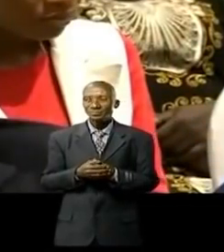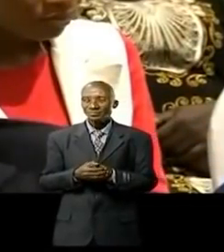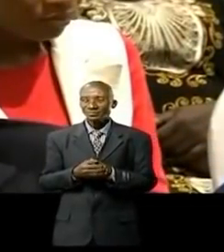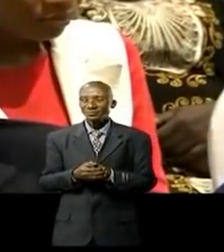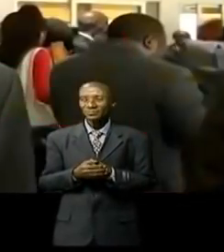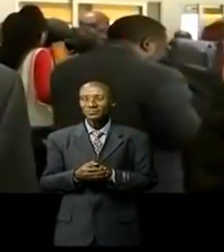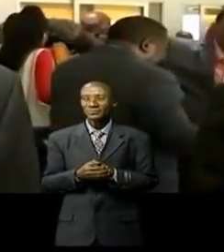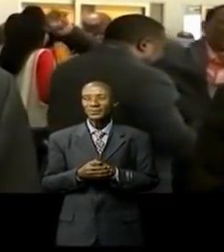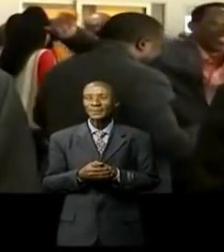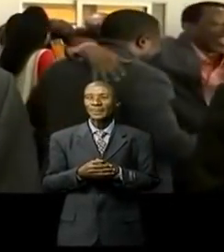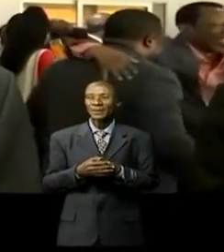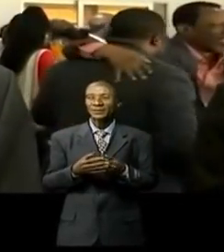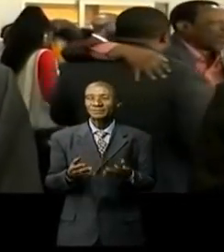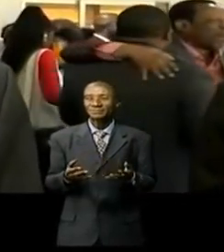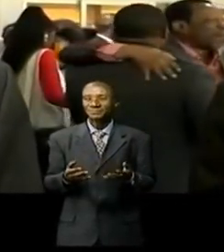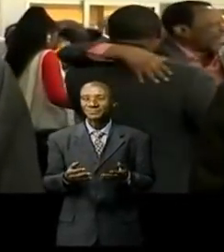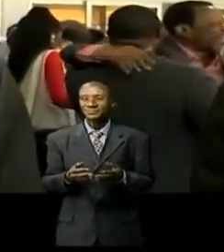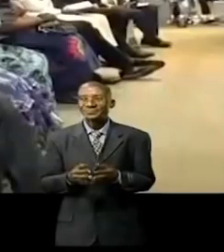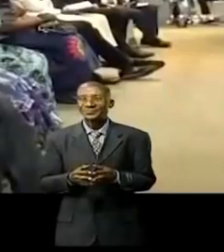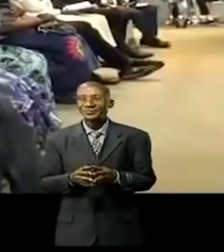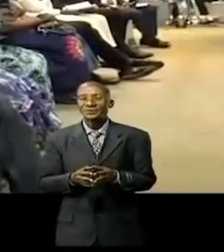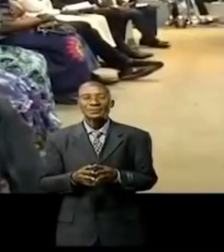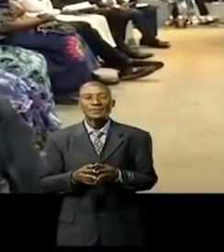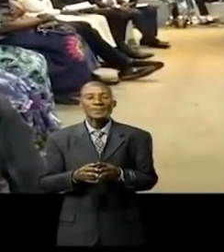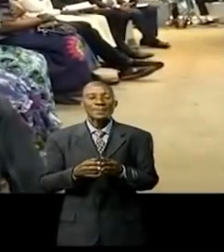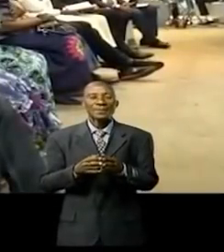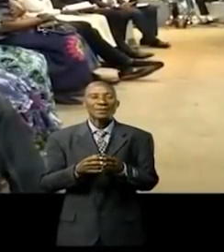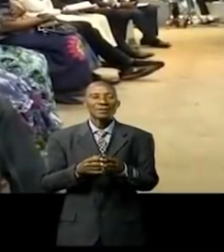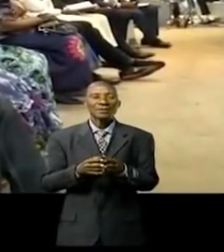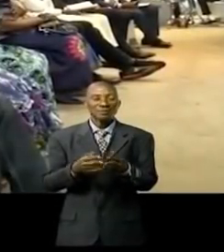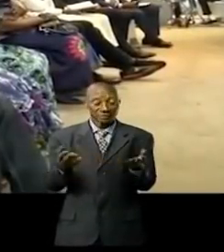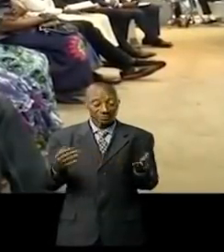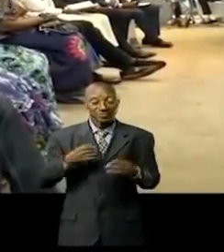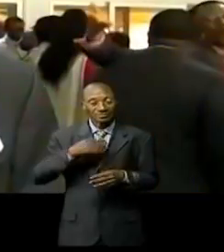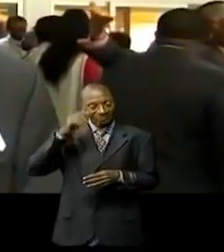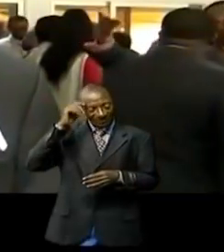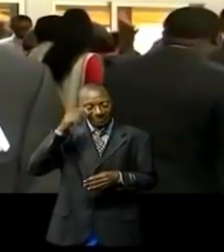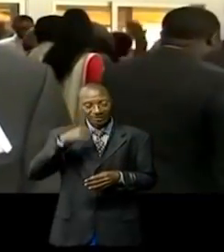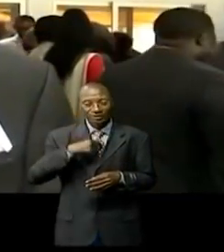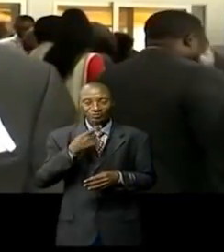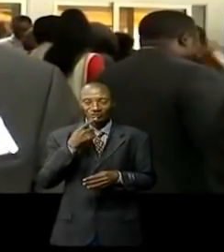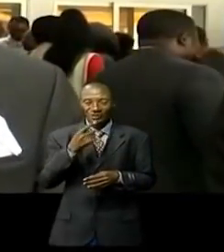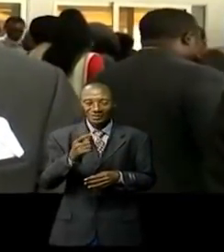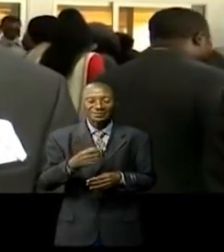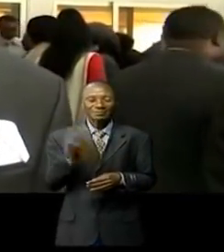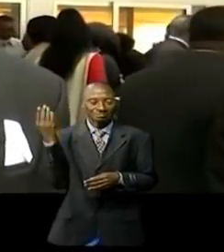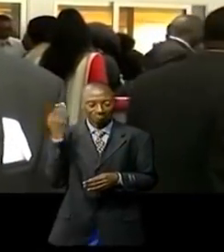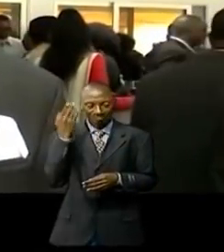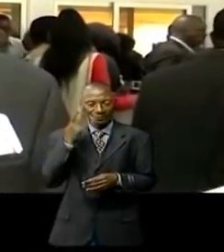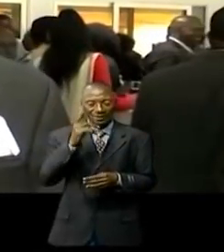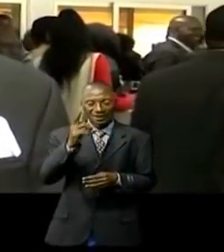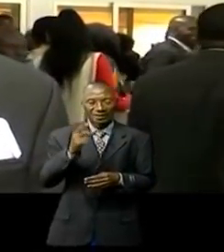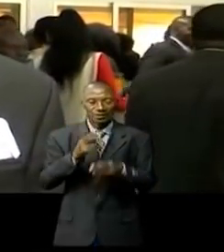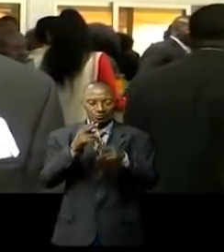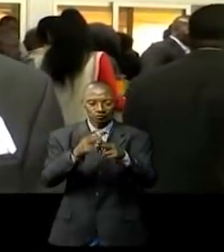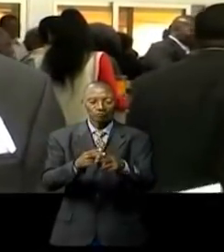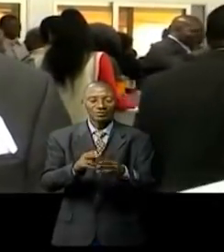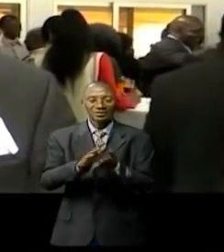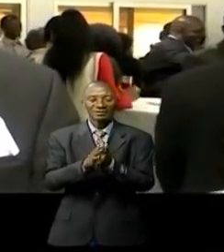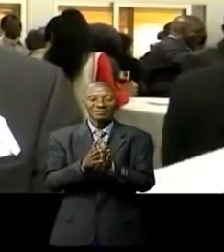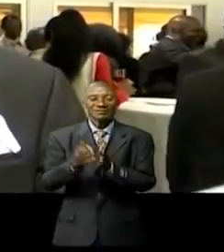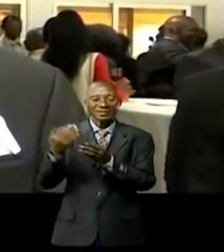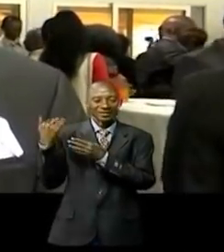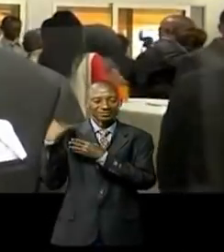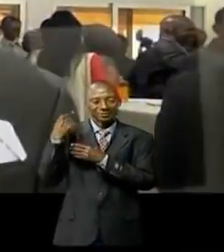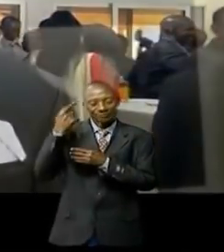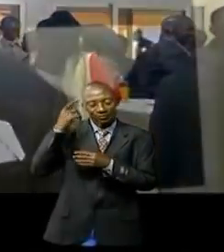répond aux prières et Dieu place les gens qu'il faut là où il veut construire. Notre pays a besoin